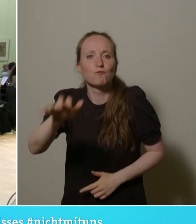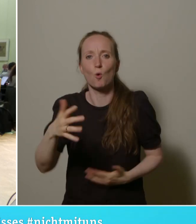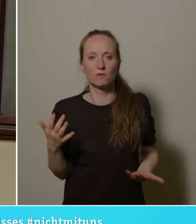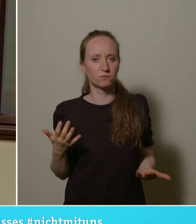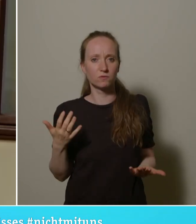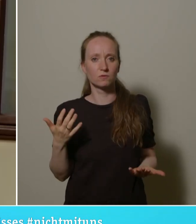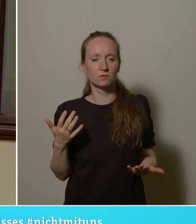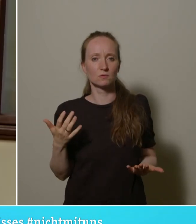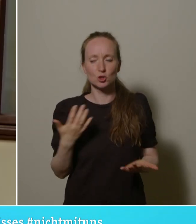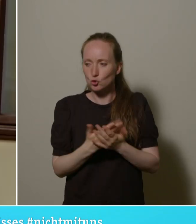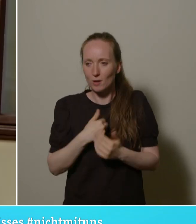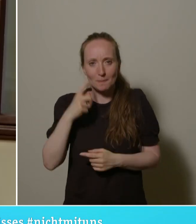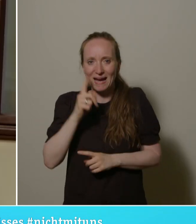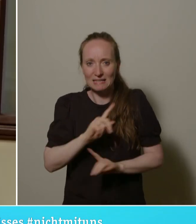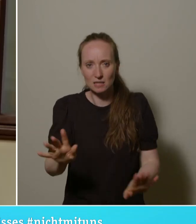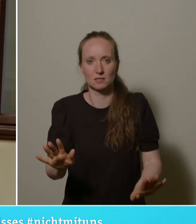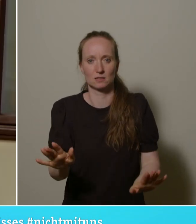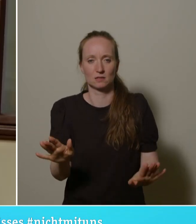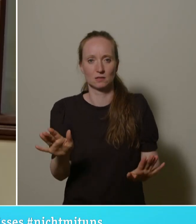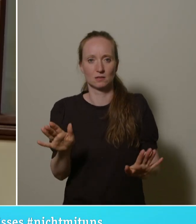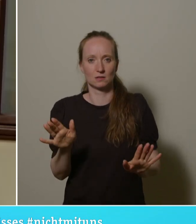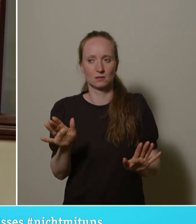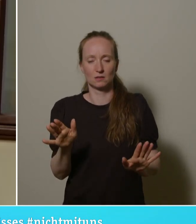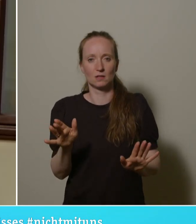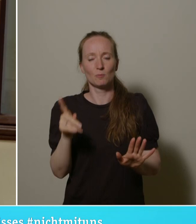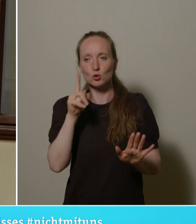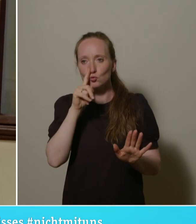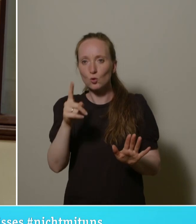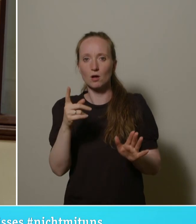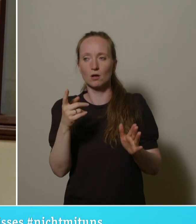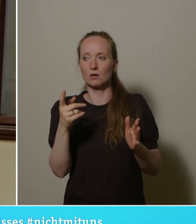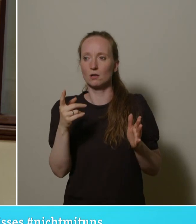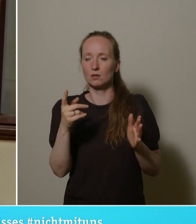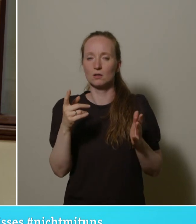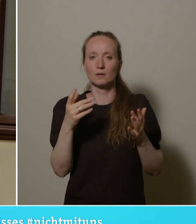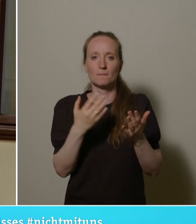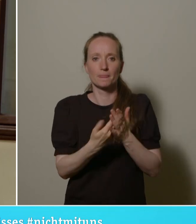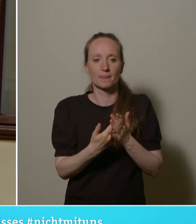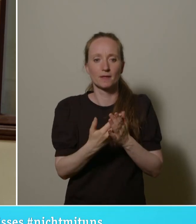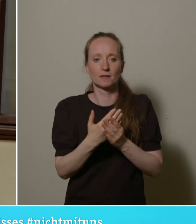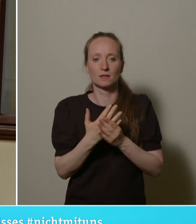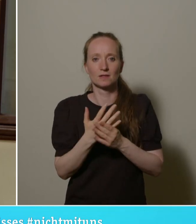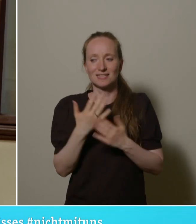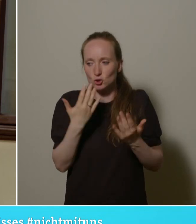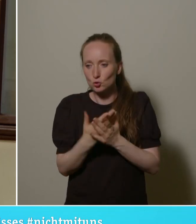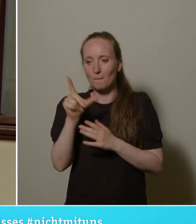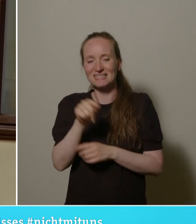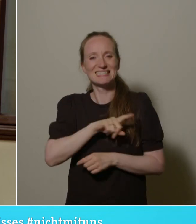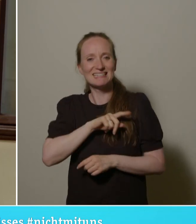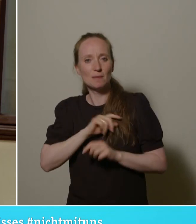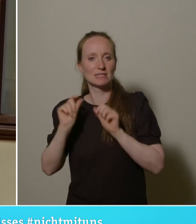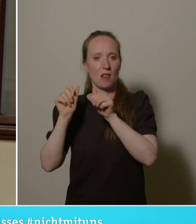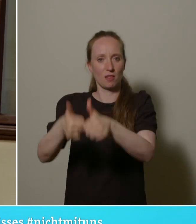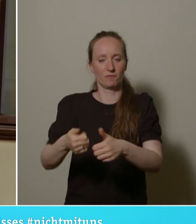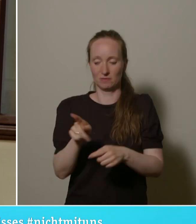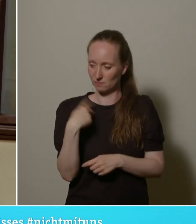das ist auch kein Vorwurf. So war das jetzt auch nicht gemeint. Ja? Es ist aber einfach so, das ist ein Stückchen Selbsthilfe auch, die